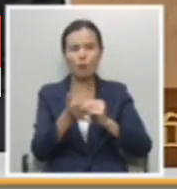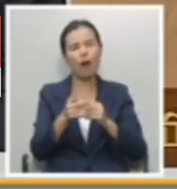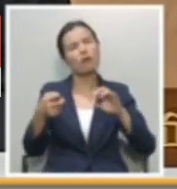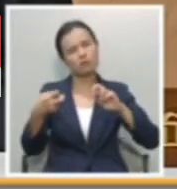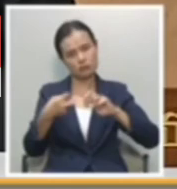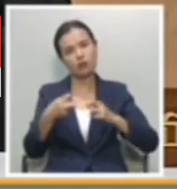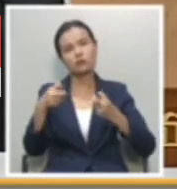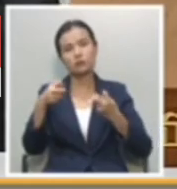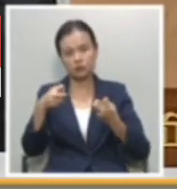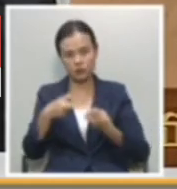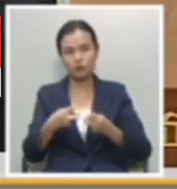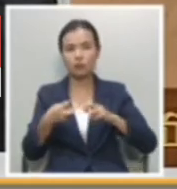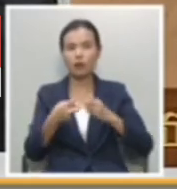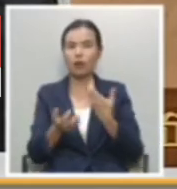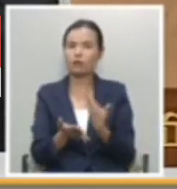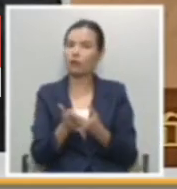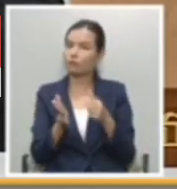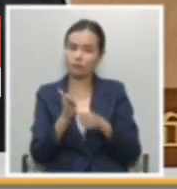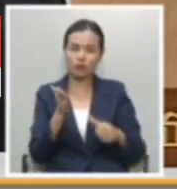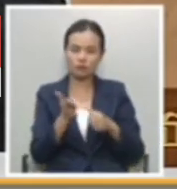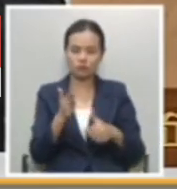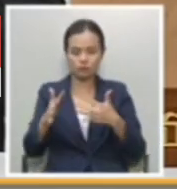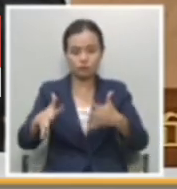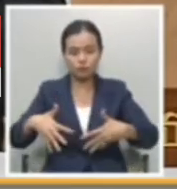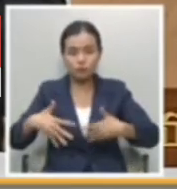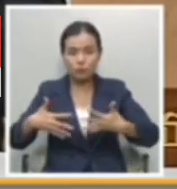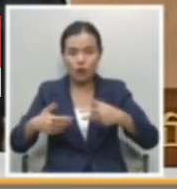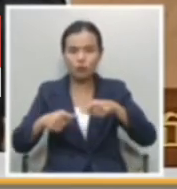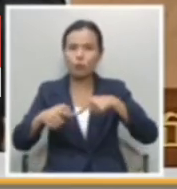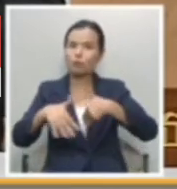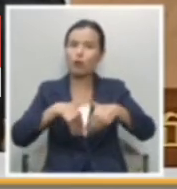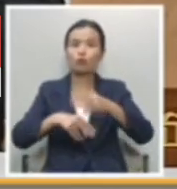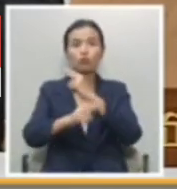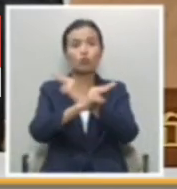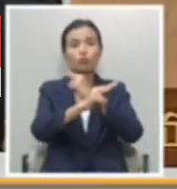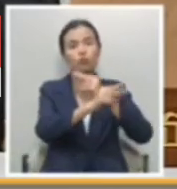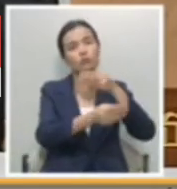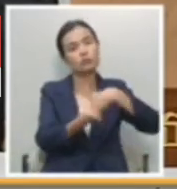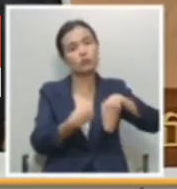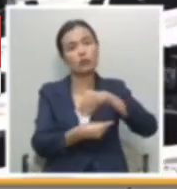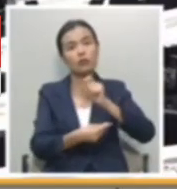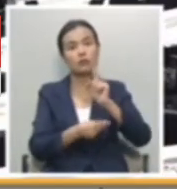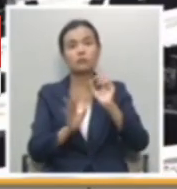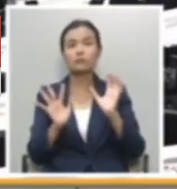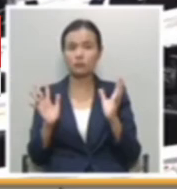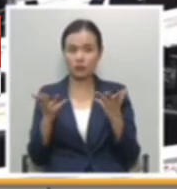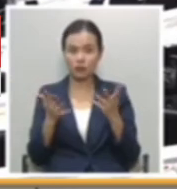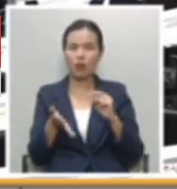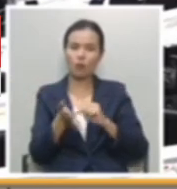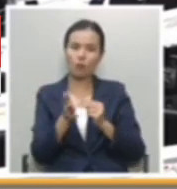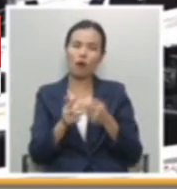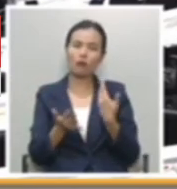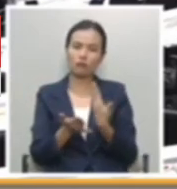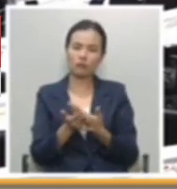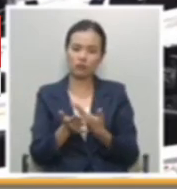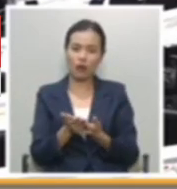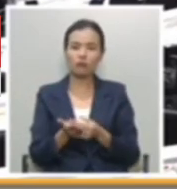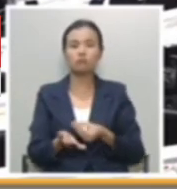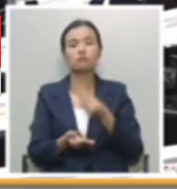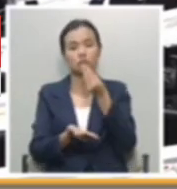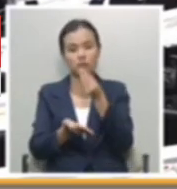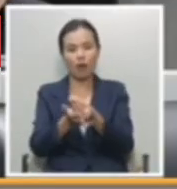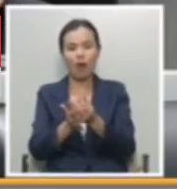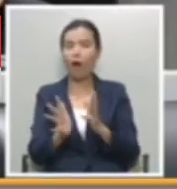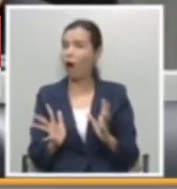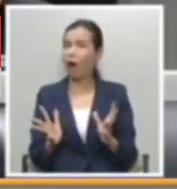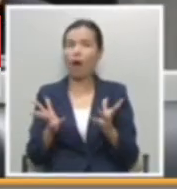คือเงินภาษีที่ลงไปมันไม่เกิดตัวคูณทางเศรษฐกิจหมายความว่าเงินลงไปบาทนั้นก็จ